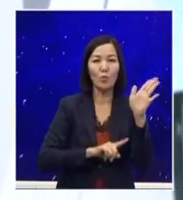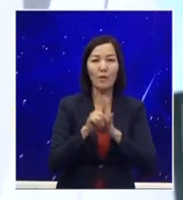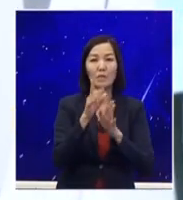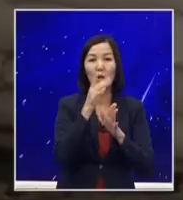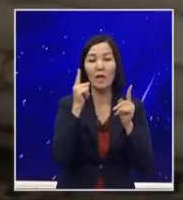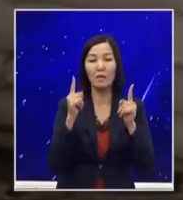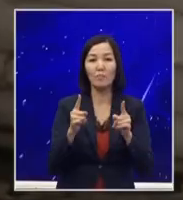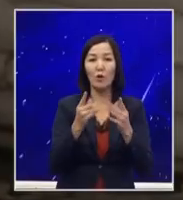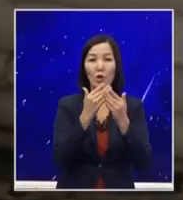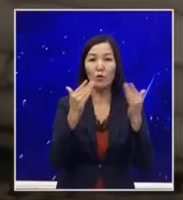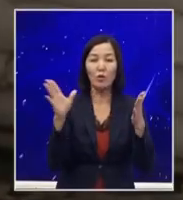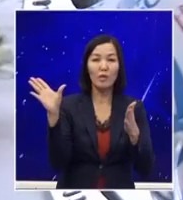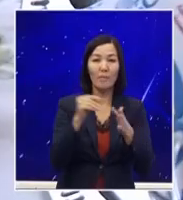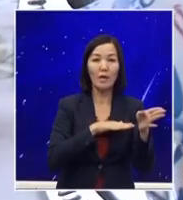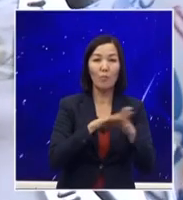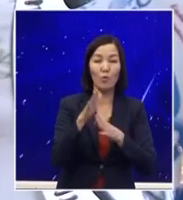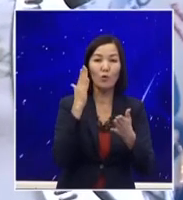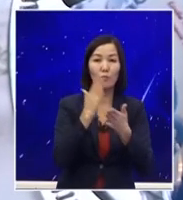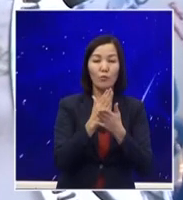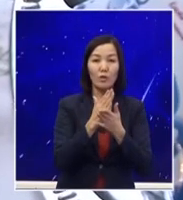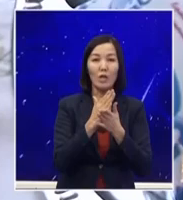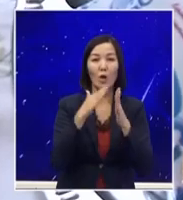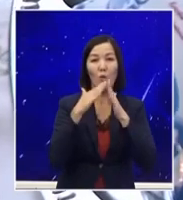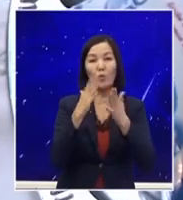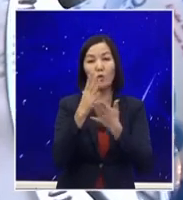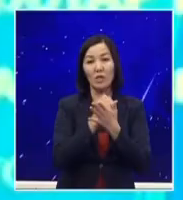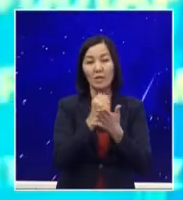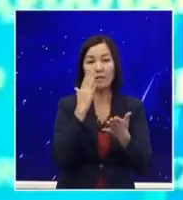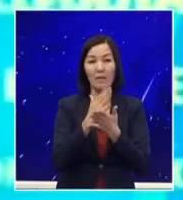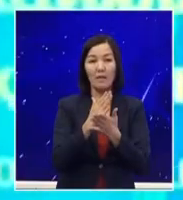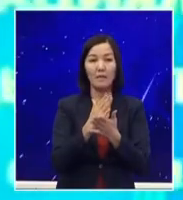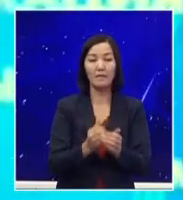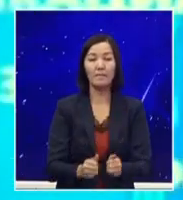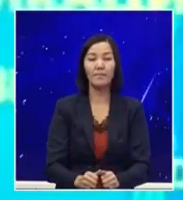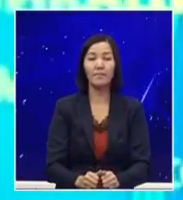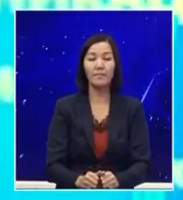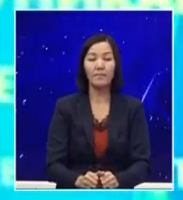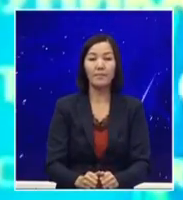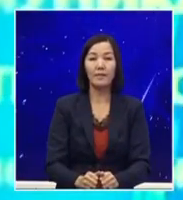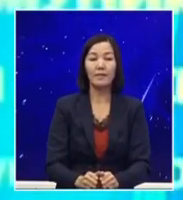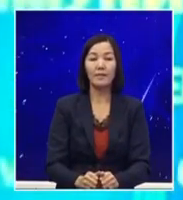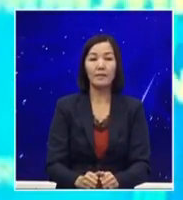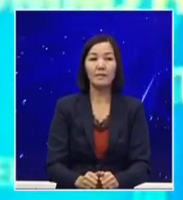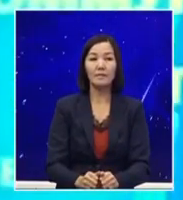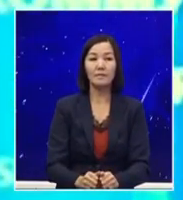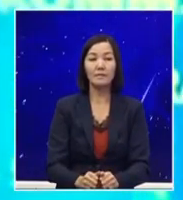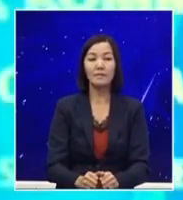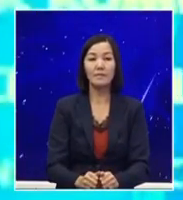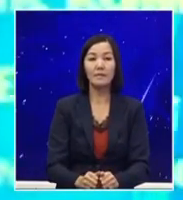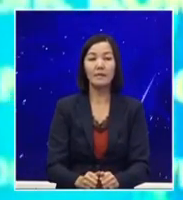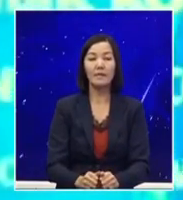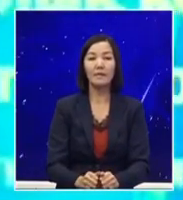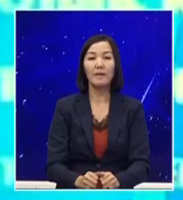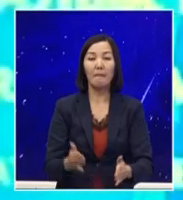сөрелері бос болмайды. Қажетті қор жасақталған, дейді өңір басшысы. На сегодняшний день мы и хлебом,